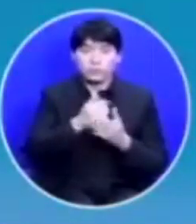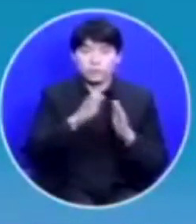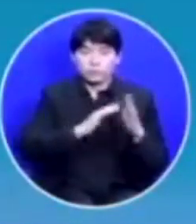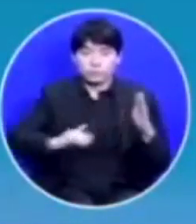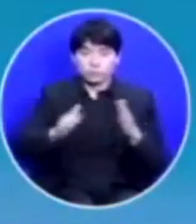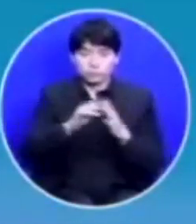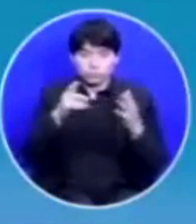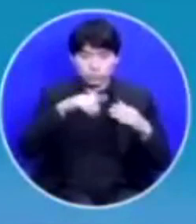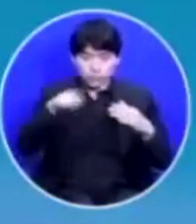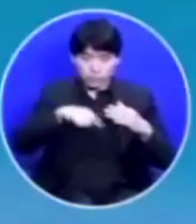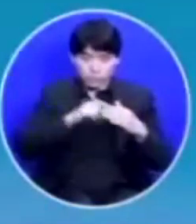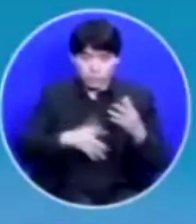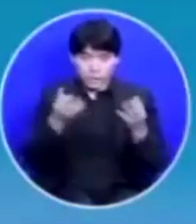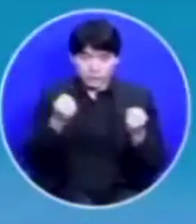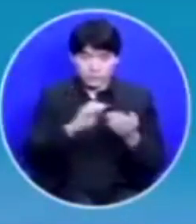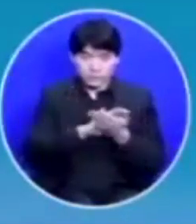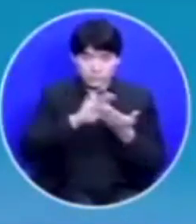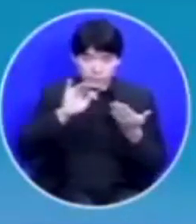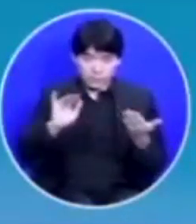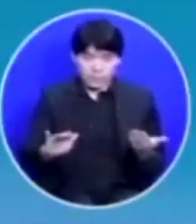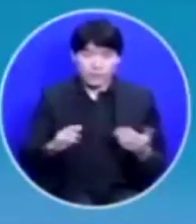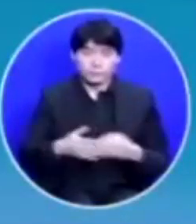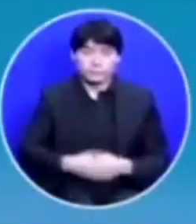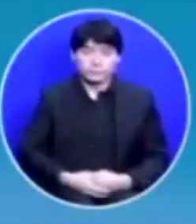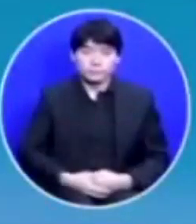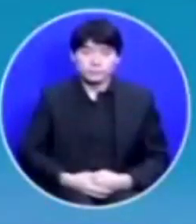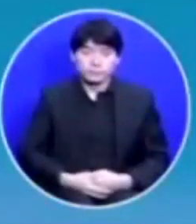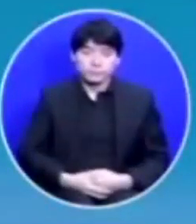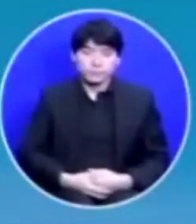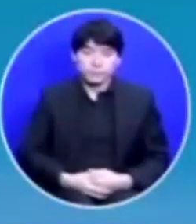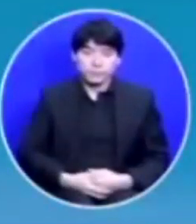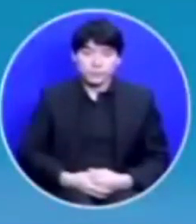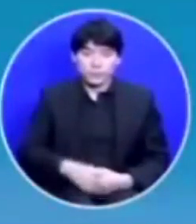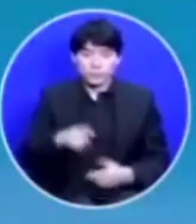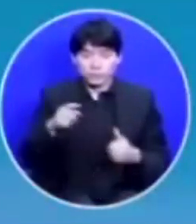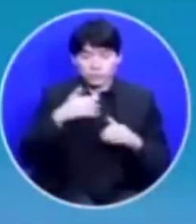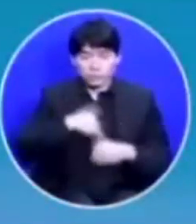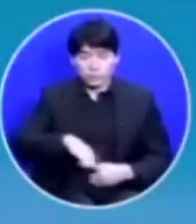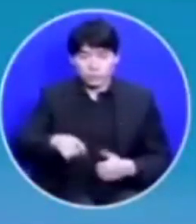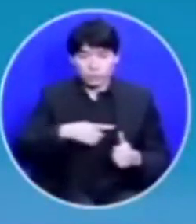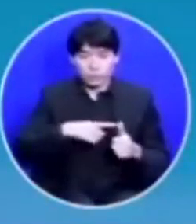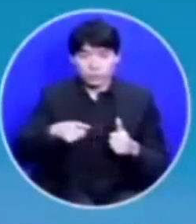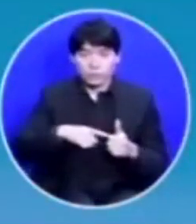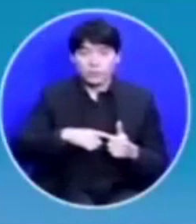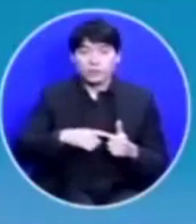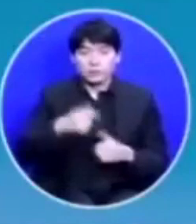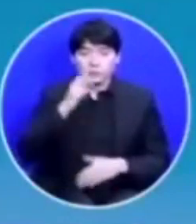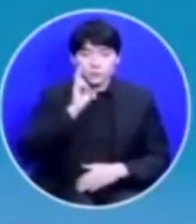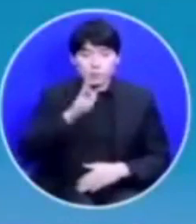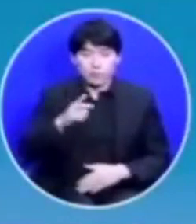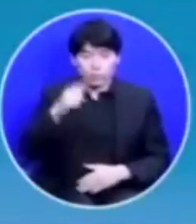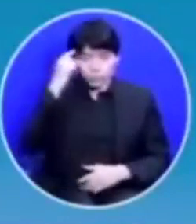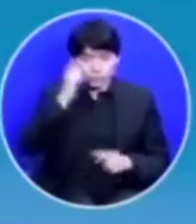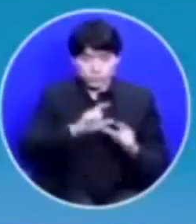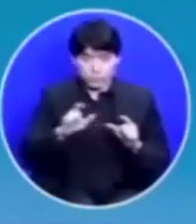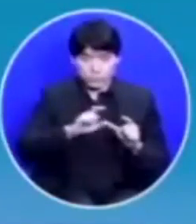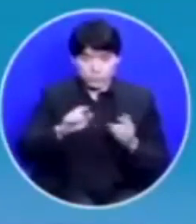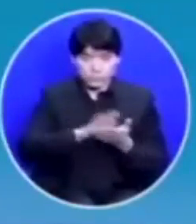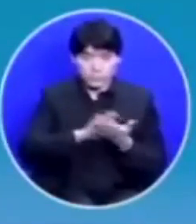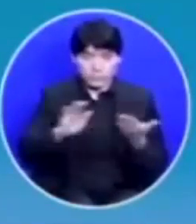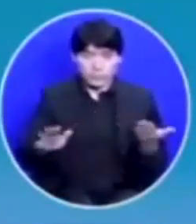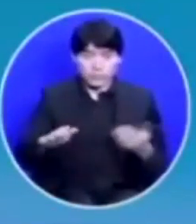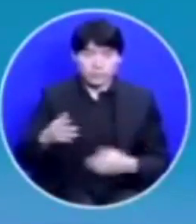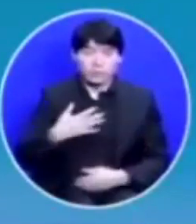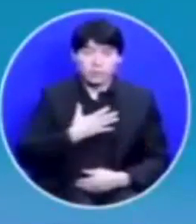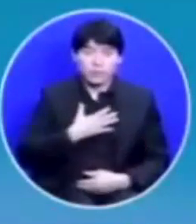자녀들의 문제는 많은 부모들에게 있어서 아주 심각한 고민거리 이기도 합니다 제가 자녀들을